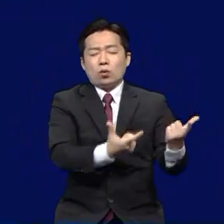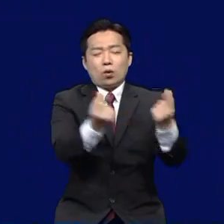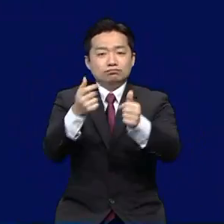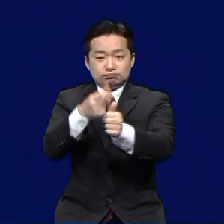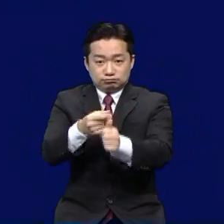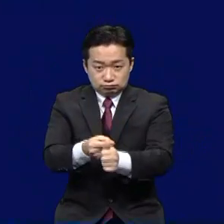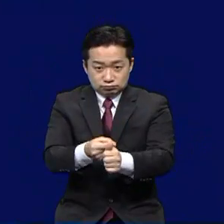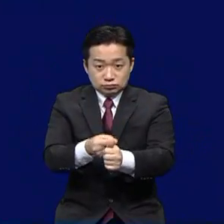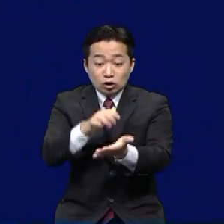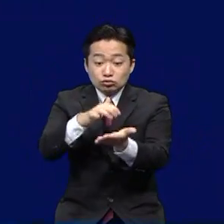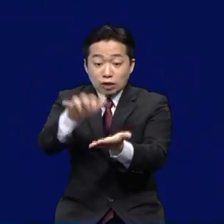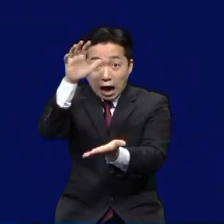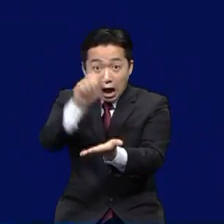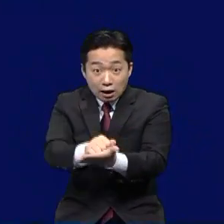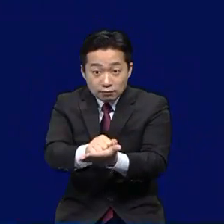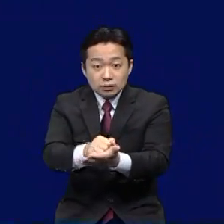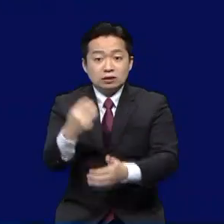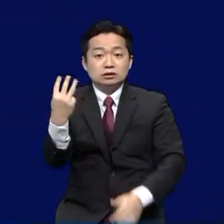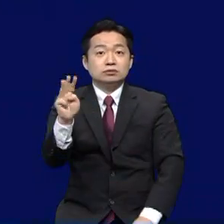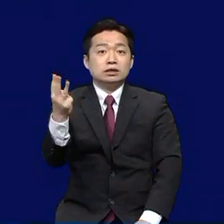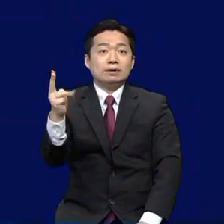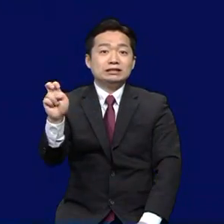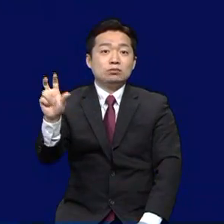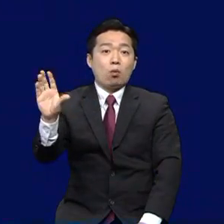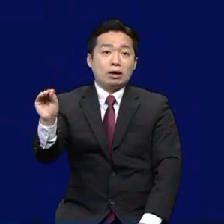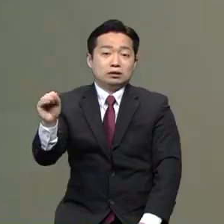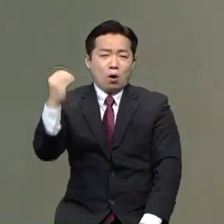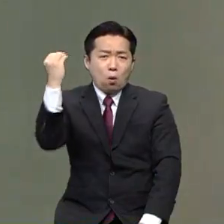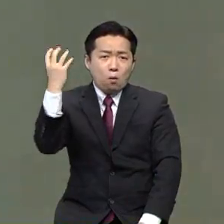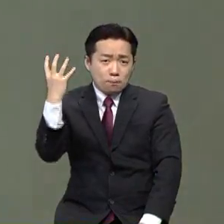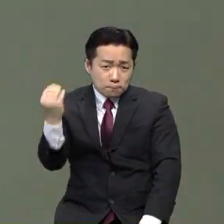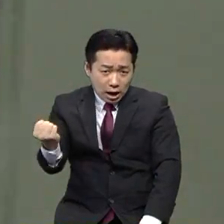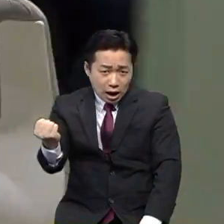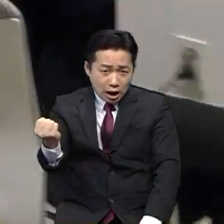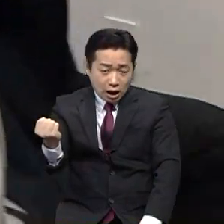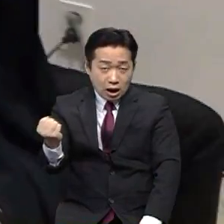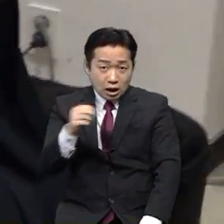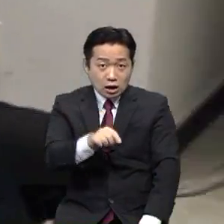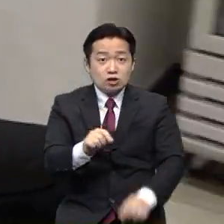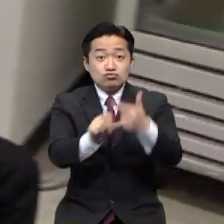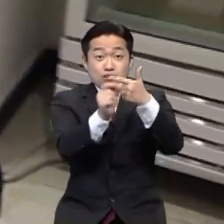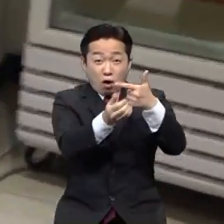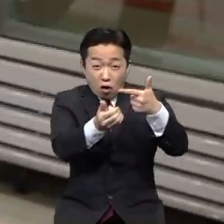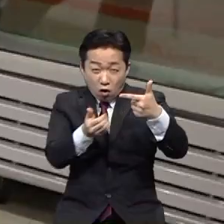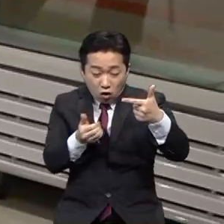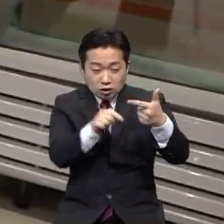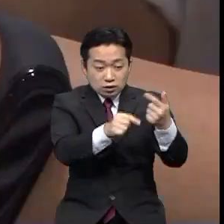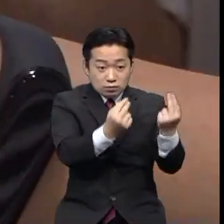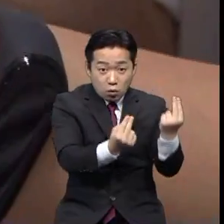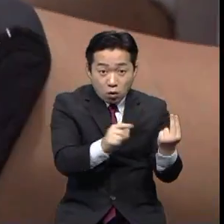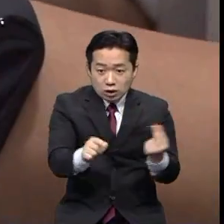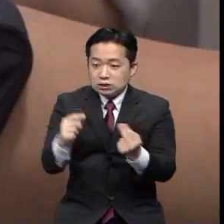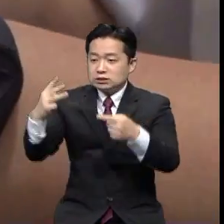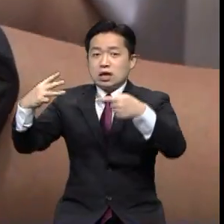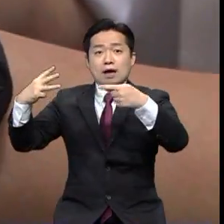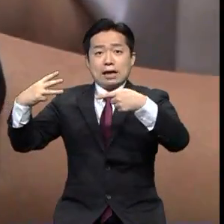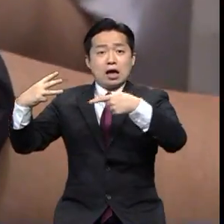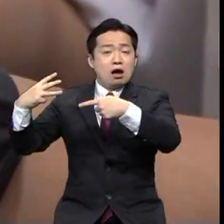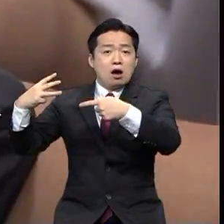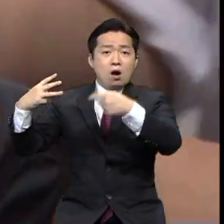대상 인원이 3300 25만명 입니다 상반기 접종 대상에 3배가 넘습니다